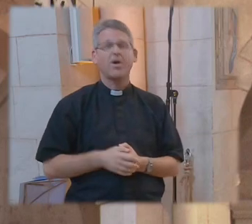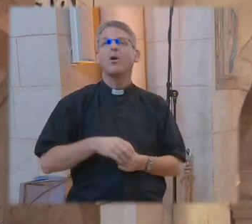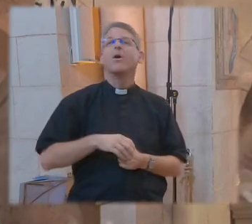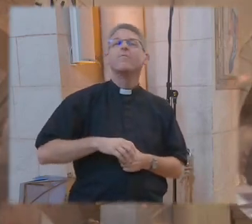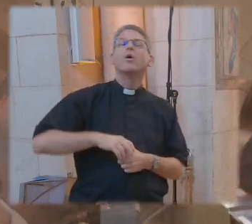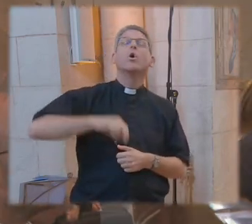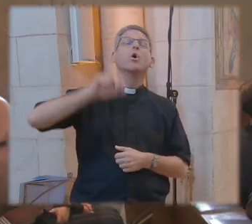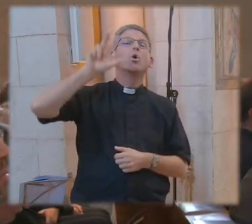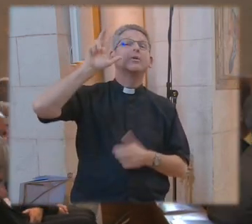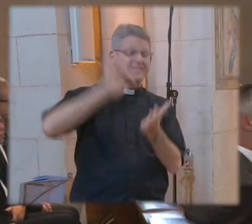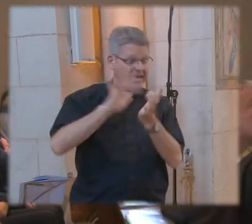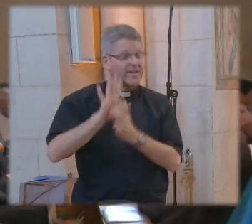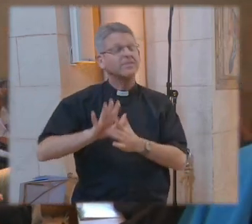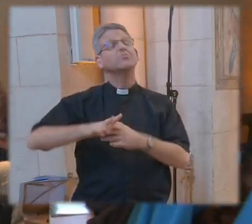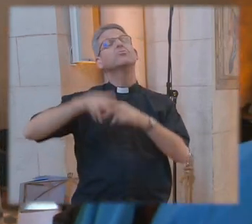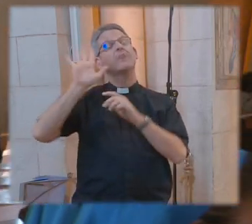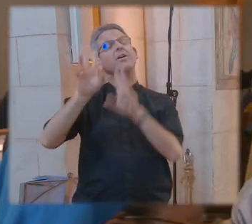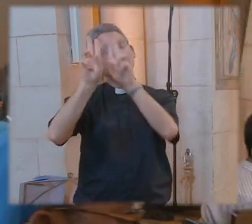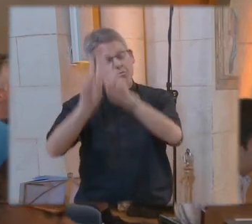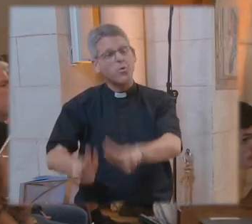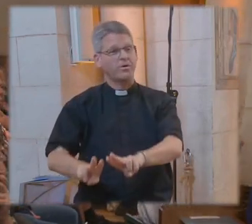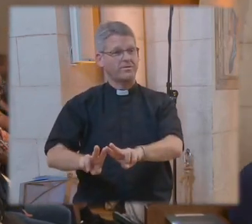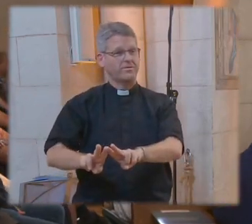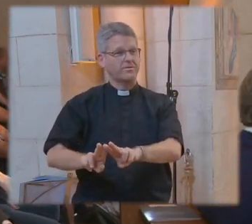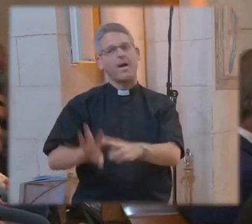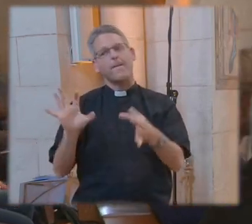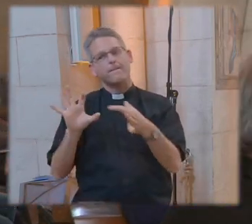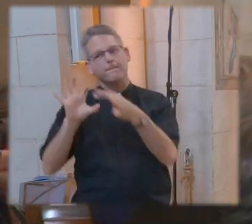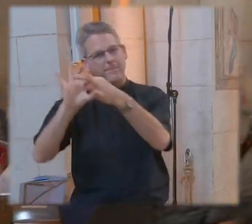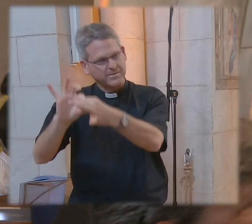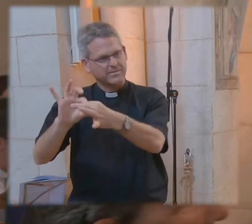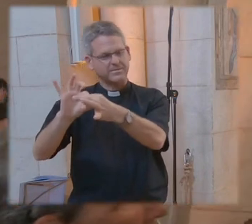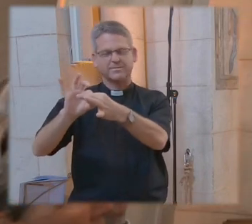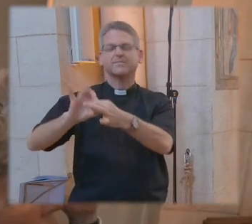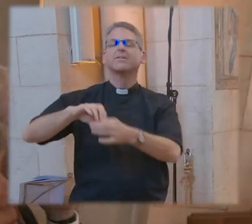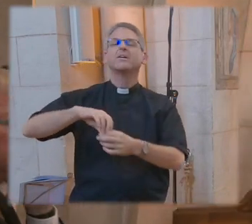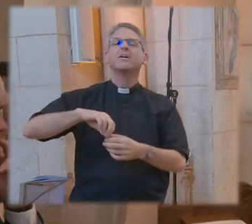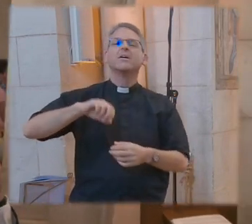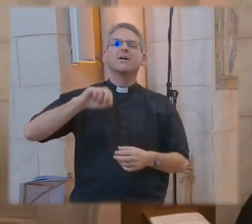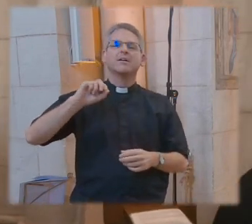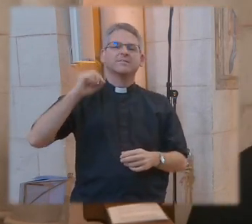Gottessohnes, sondern die glaubwürdige Darstellung seiner Liebe zu uns Menschen